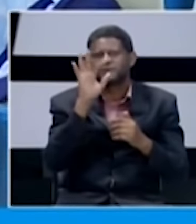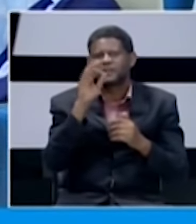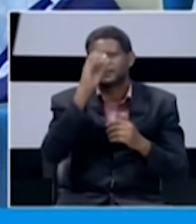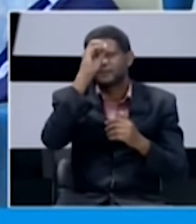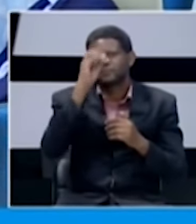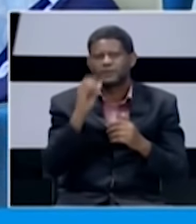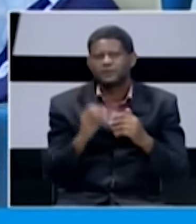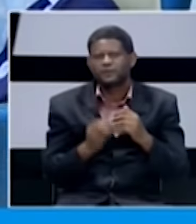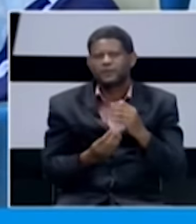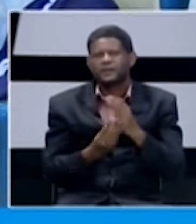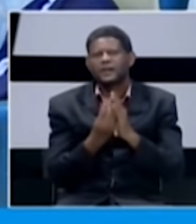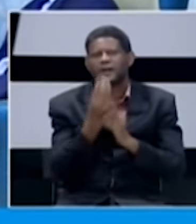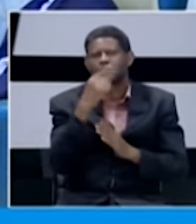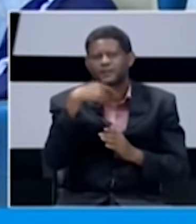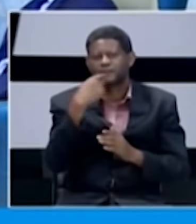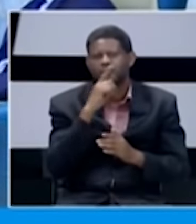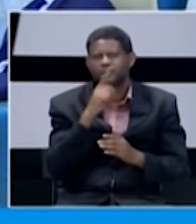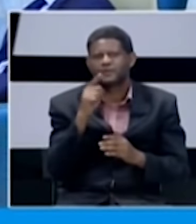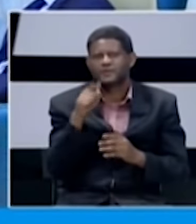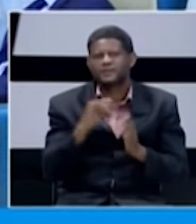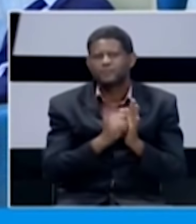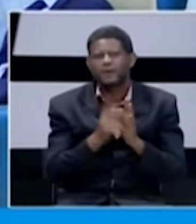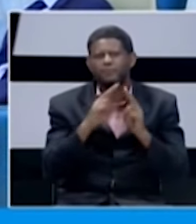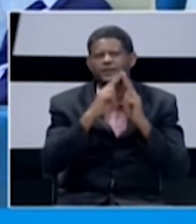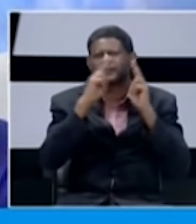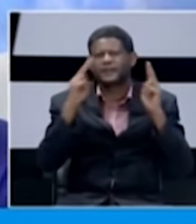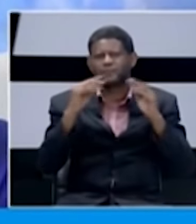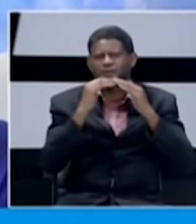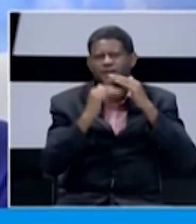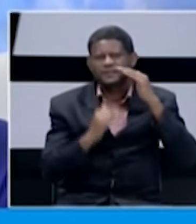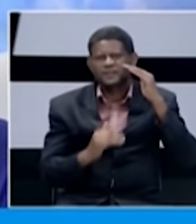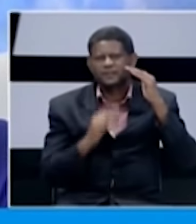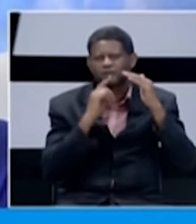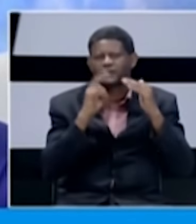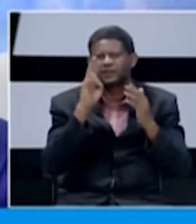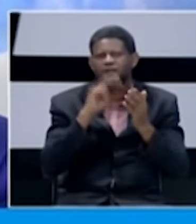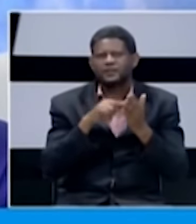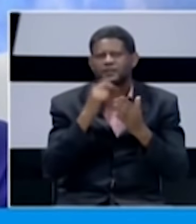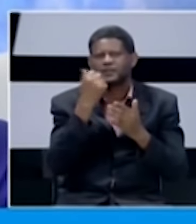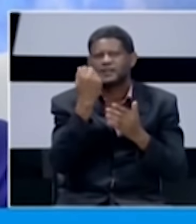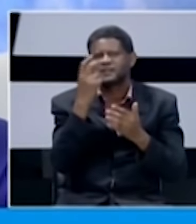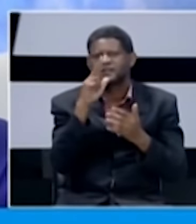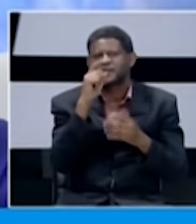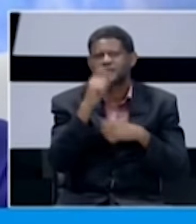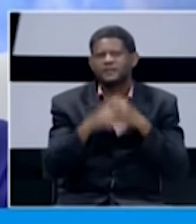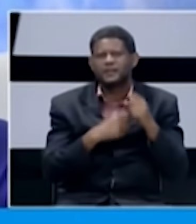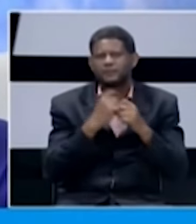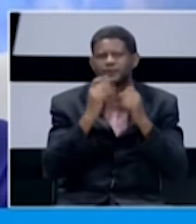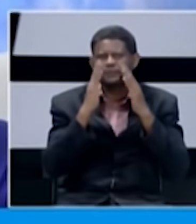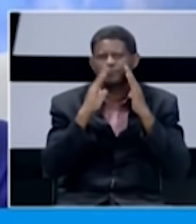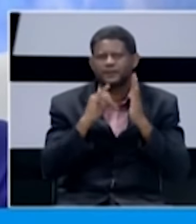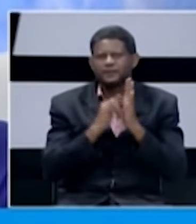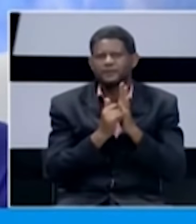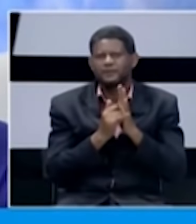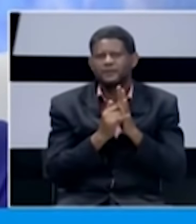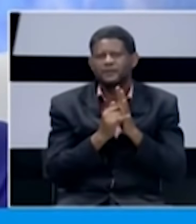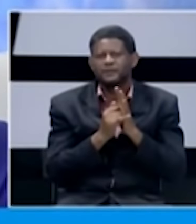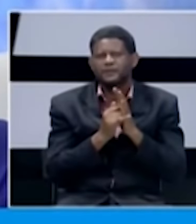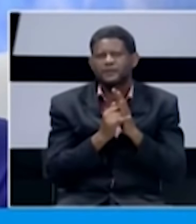zibliyum azidma aziu stahata iyum ab 2013 amat tamrat dima bado 100 ubet